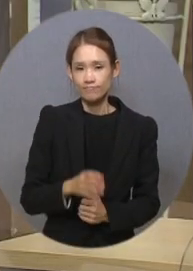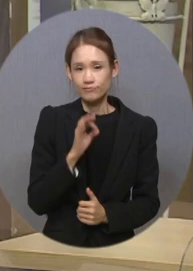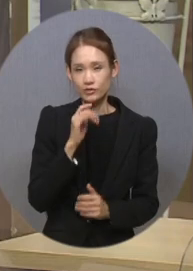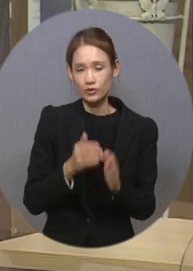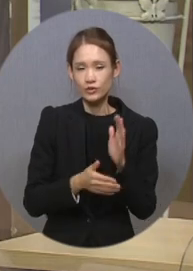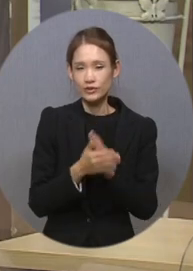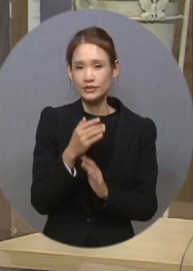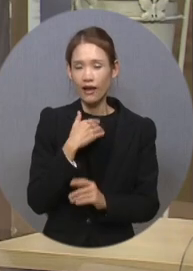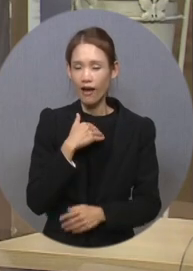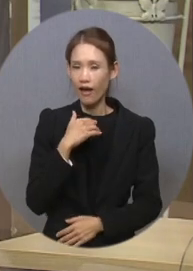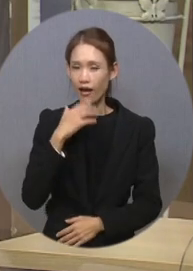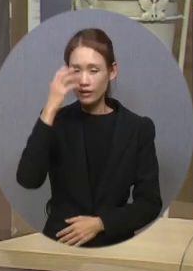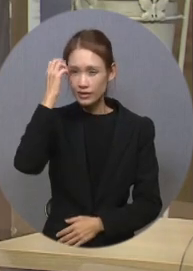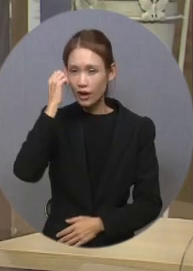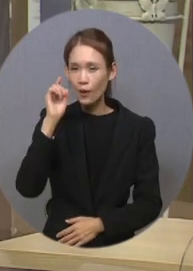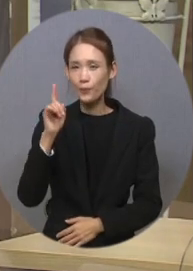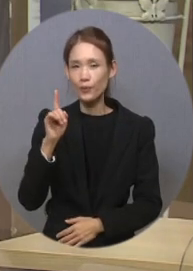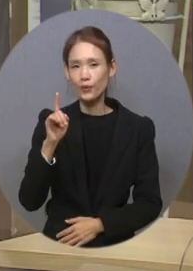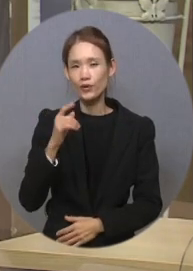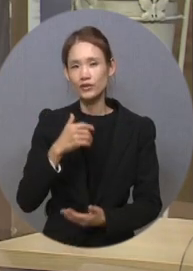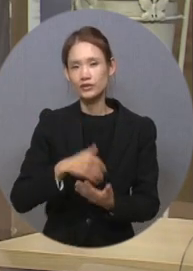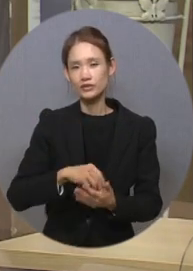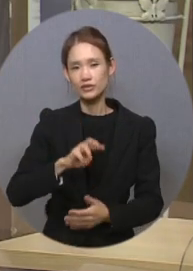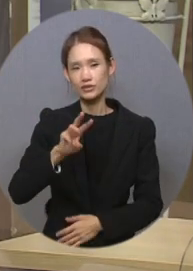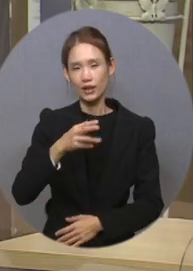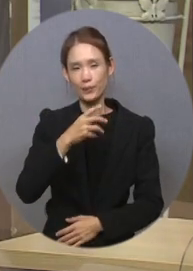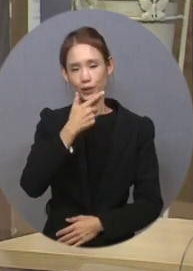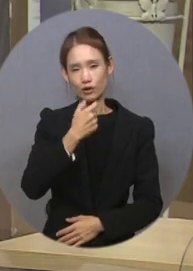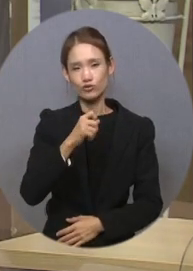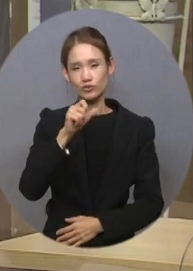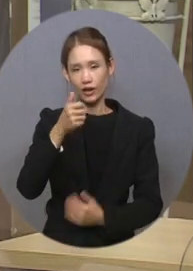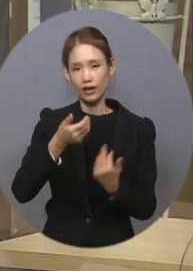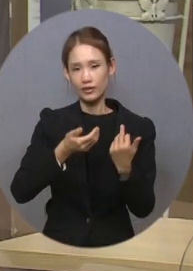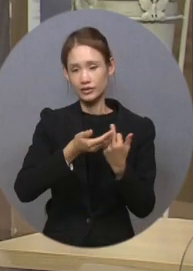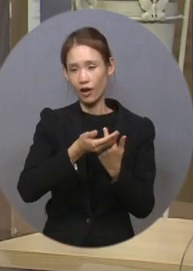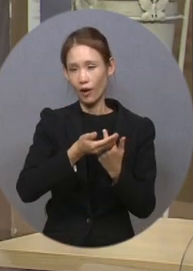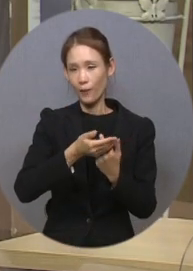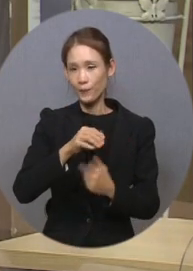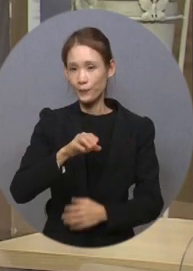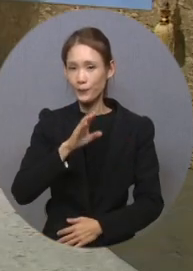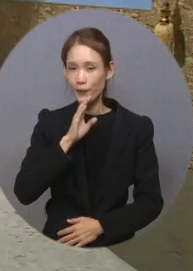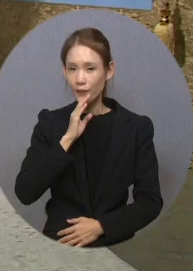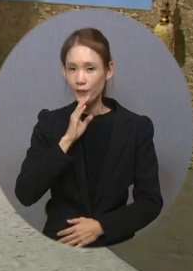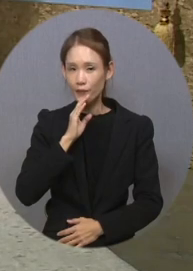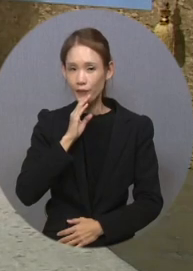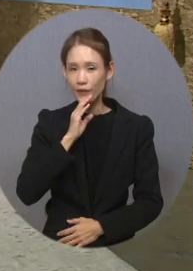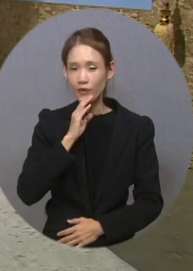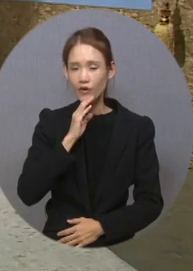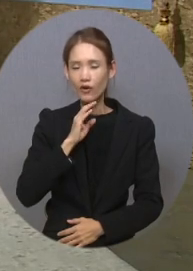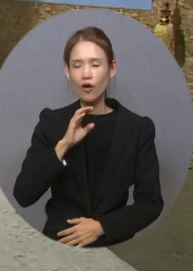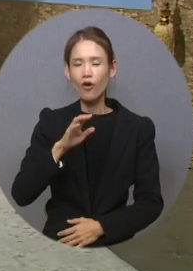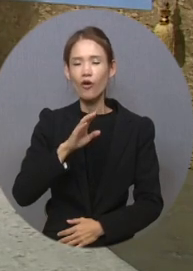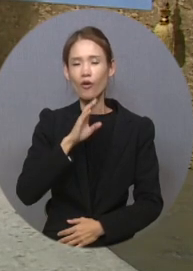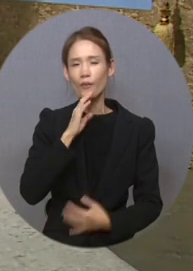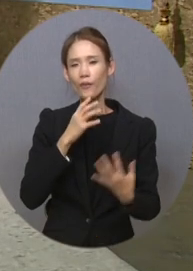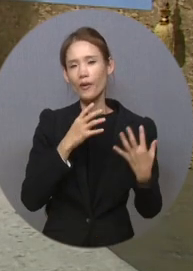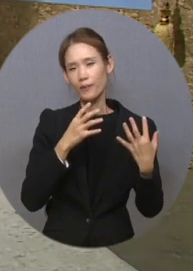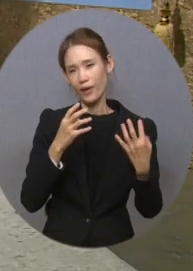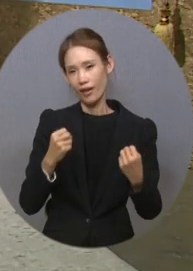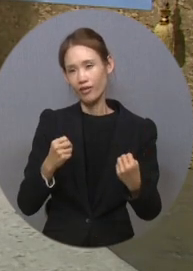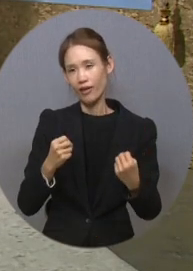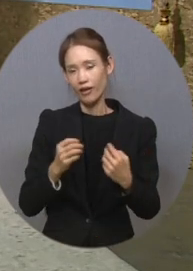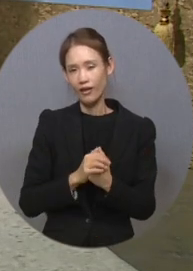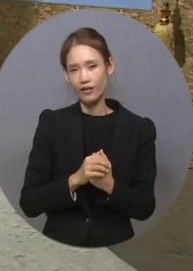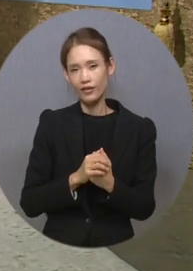사실 여수 씨가 제가 알기로는 이 365개 섬이 있는 것으로 알고 있는데 네, 맞나요? 네, 맞습니다. 와, 굉장히 많은 섬들이 있네요. 네.